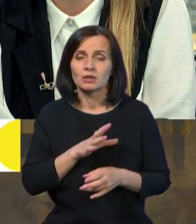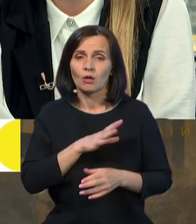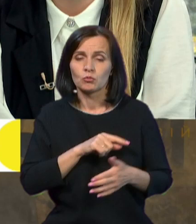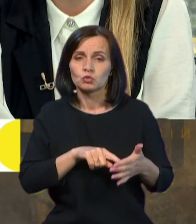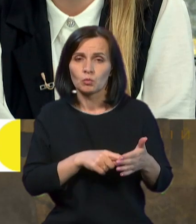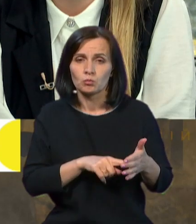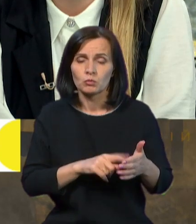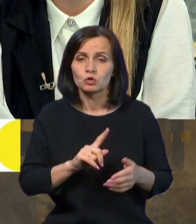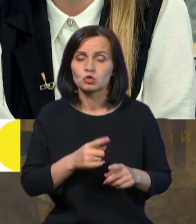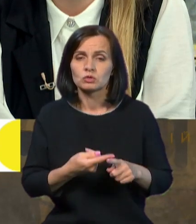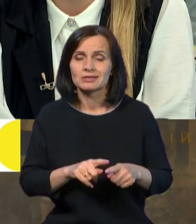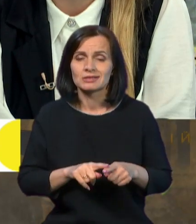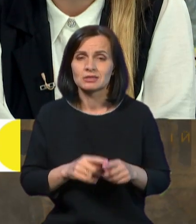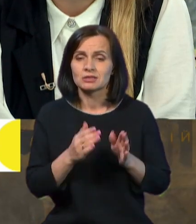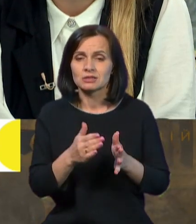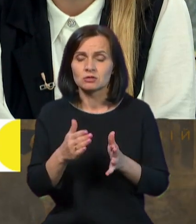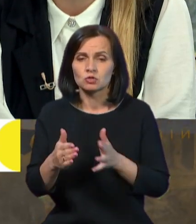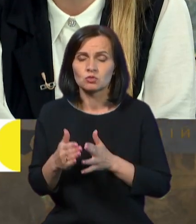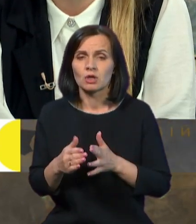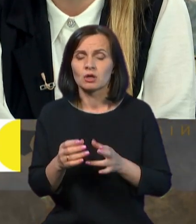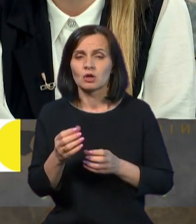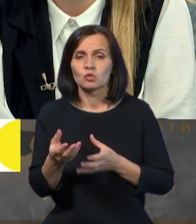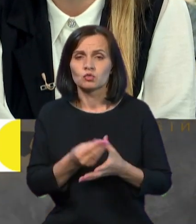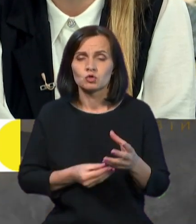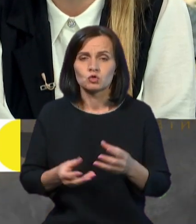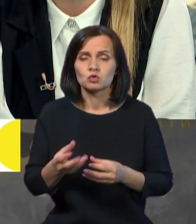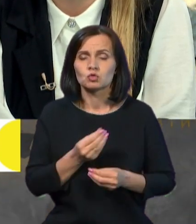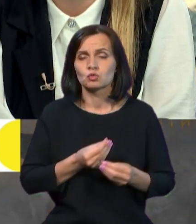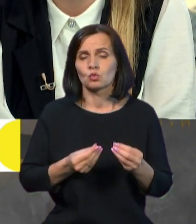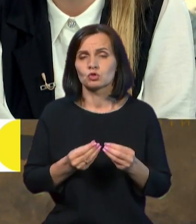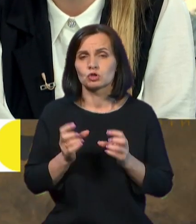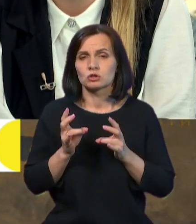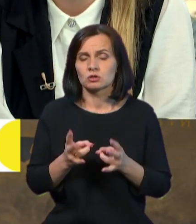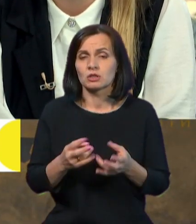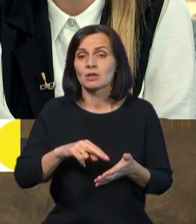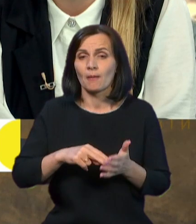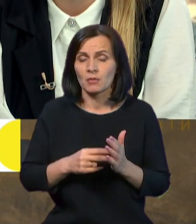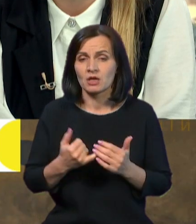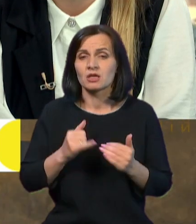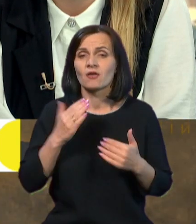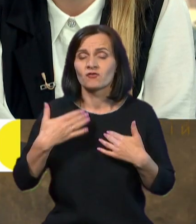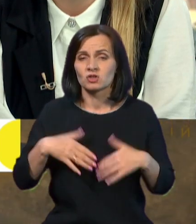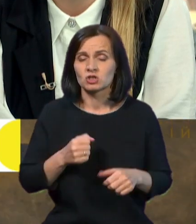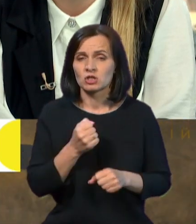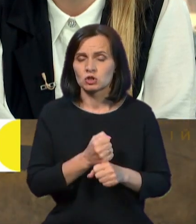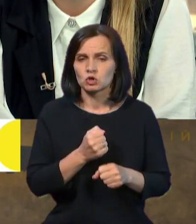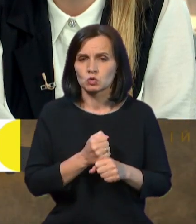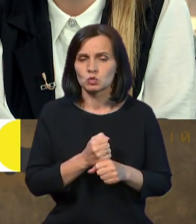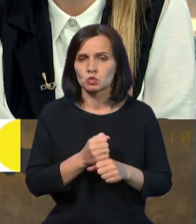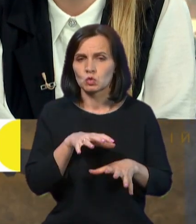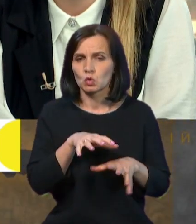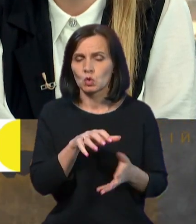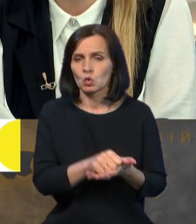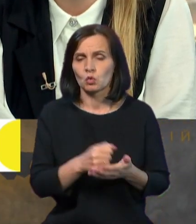низка штучних техногенних катастроф, які планують і вже здійснили окупаційні війська. Мовиться про те, що в цей